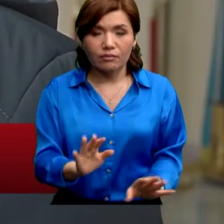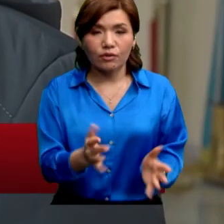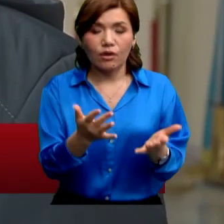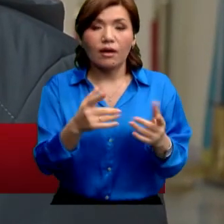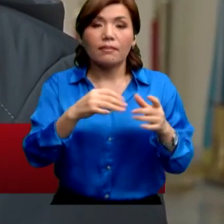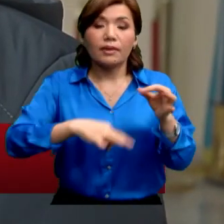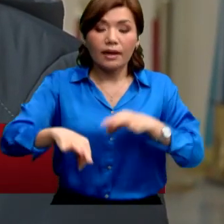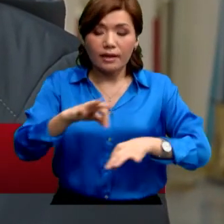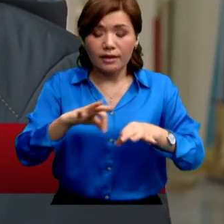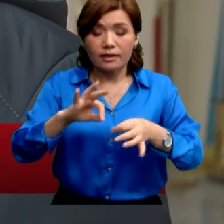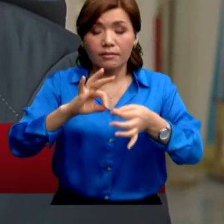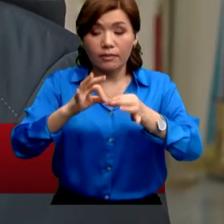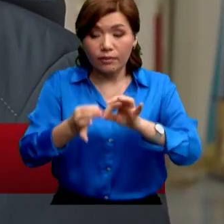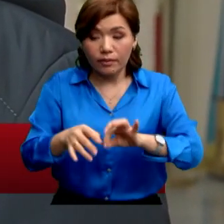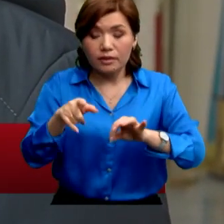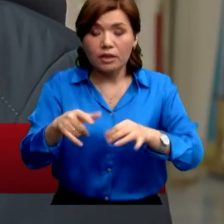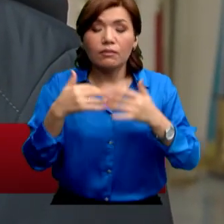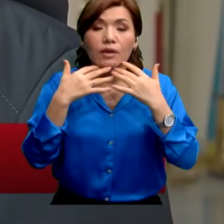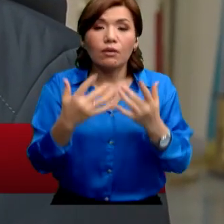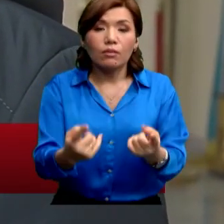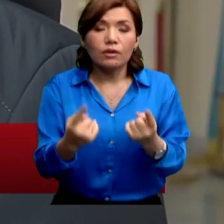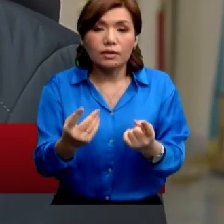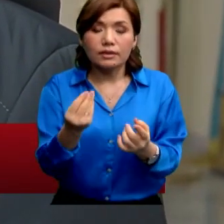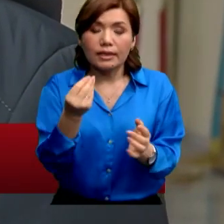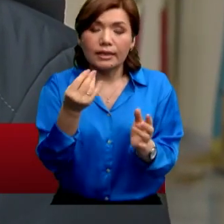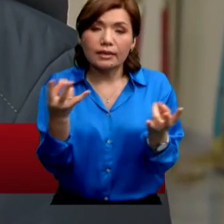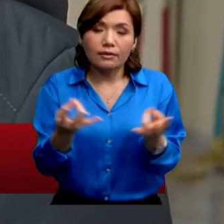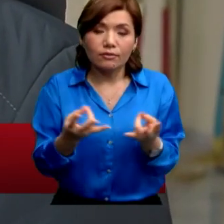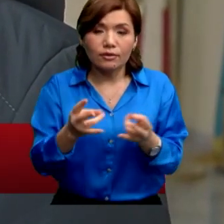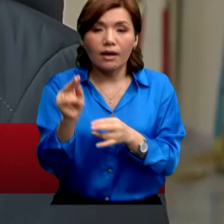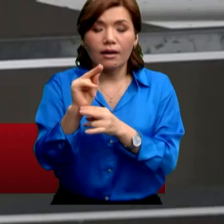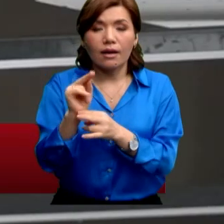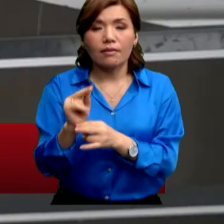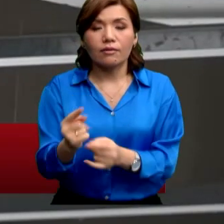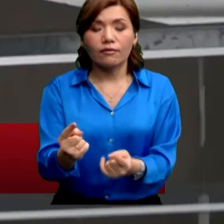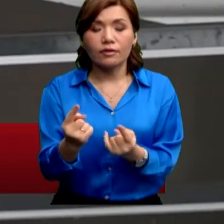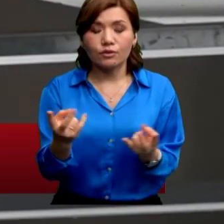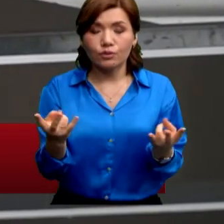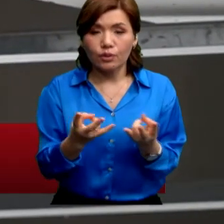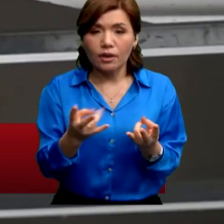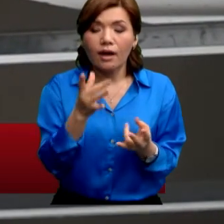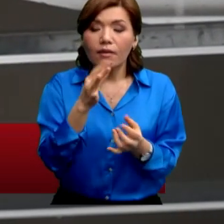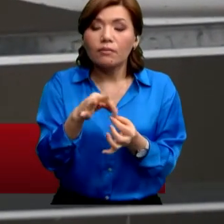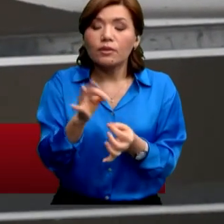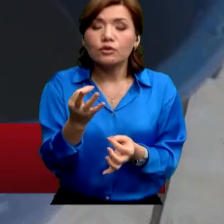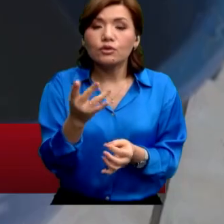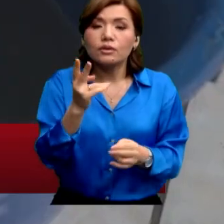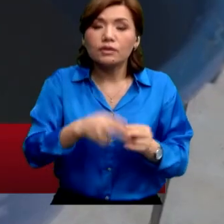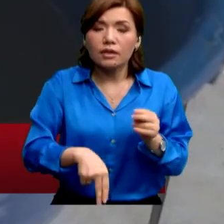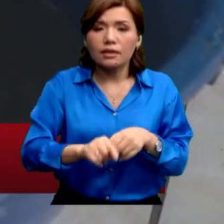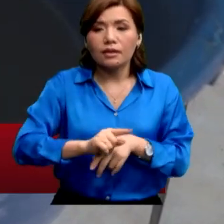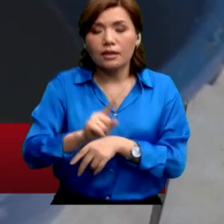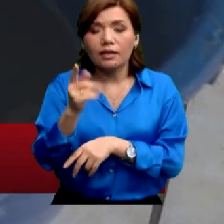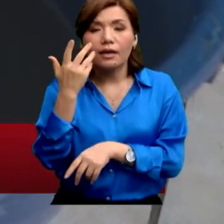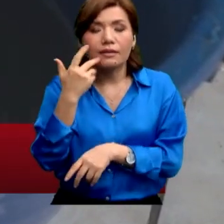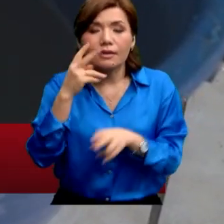Проект школы так разработан, что требует больших средств на капитальный ремонт. О точных сроках начала и завершения ремонта в